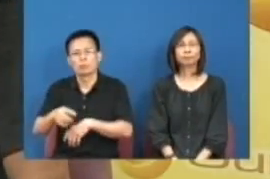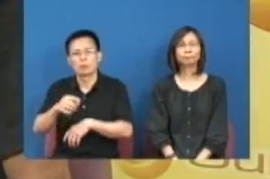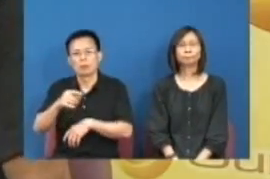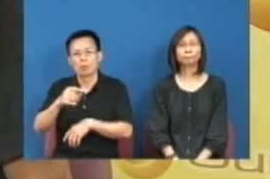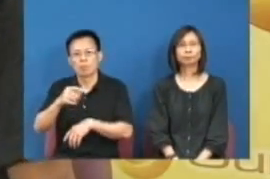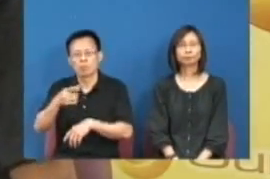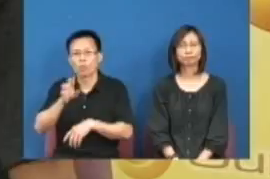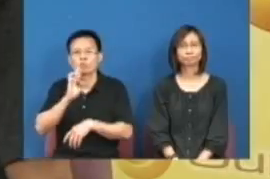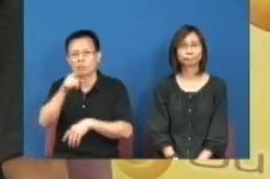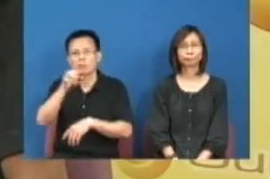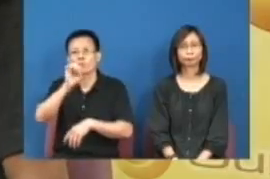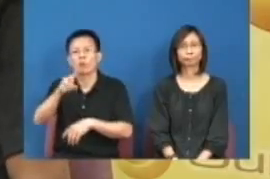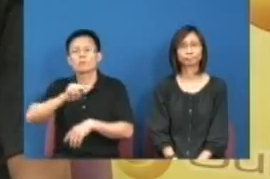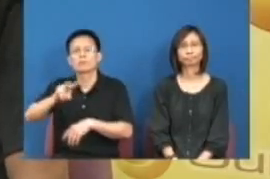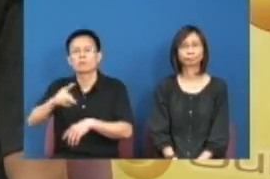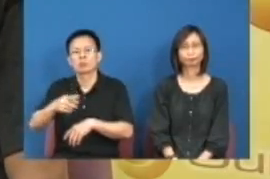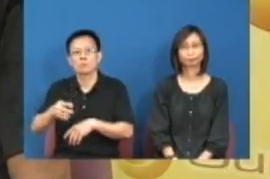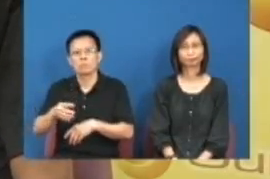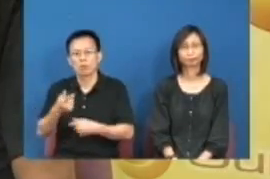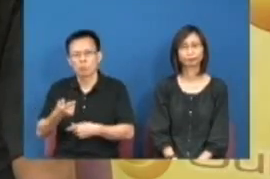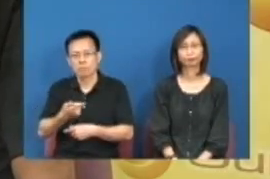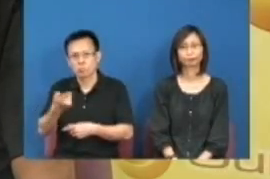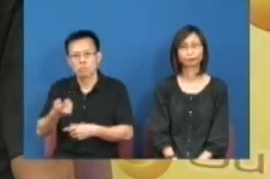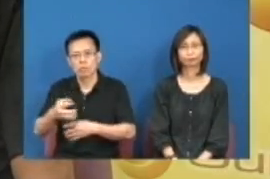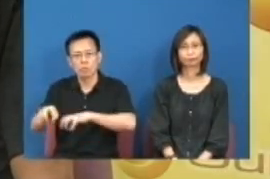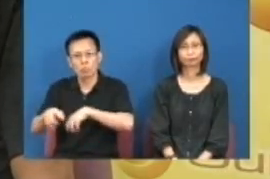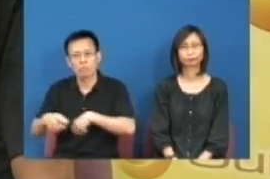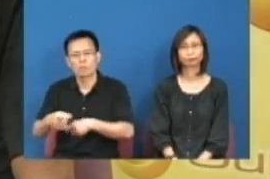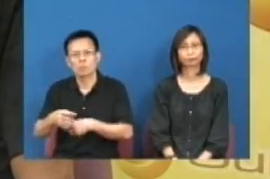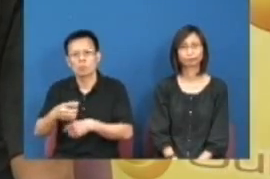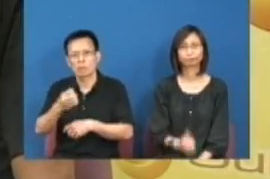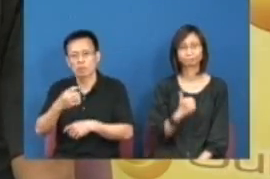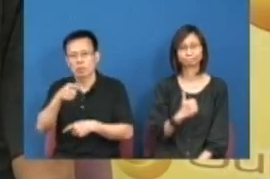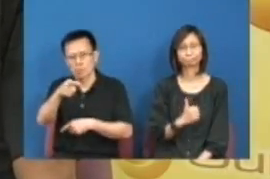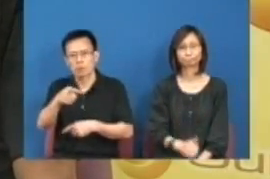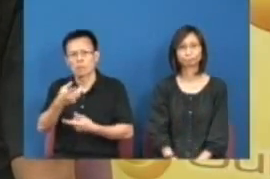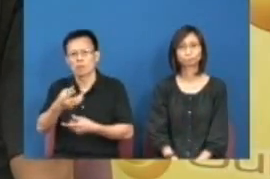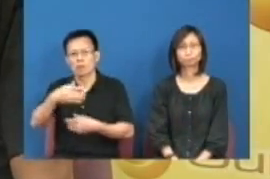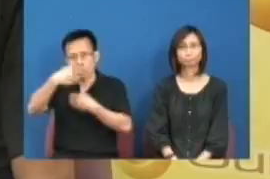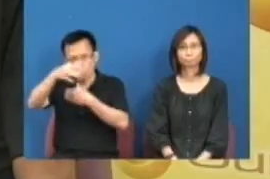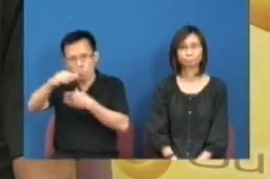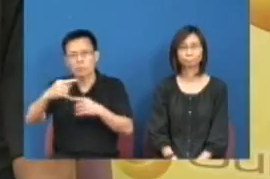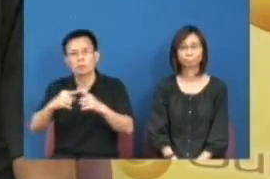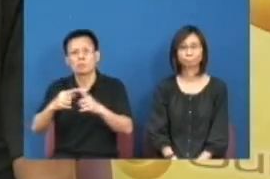多農民嚟講咧，你已經係外邊嘅人嚟啦嘛，你翻嚟令到